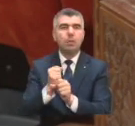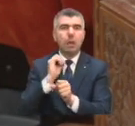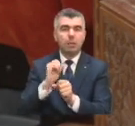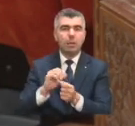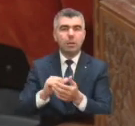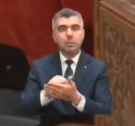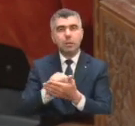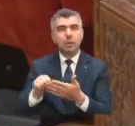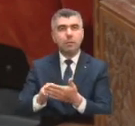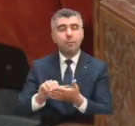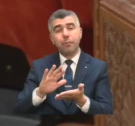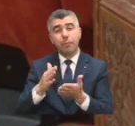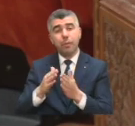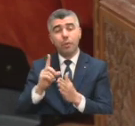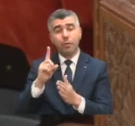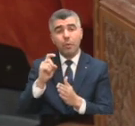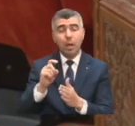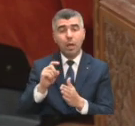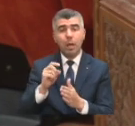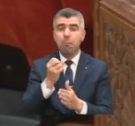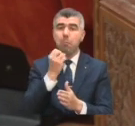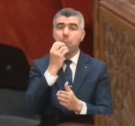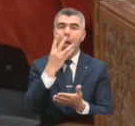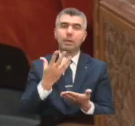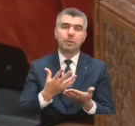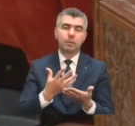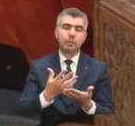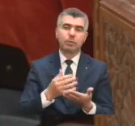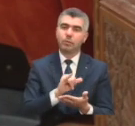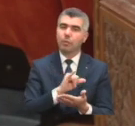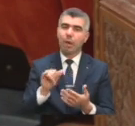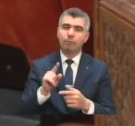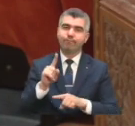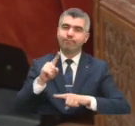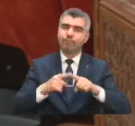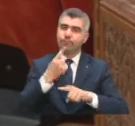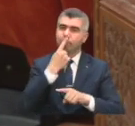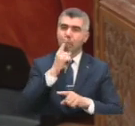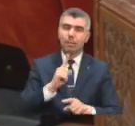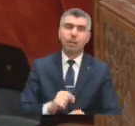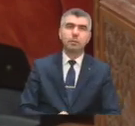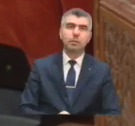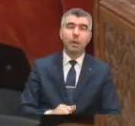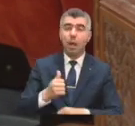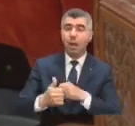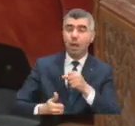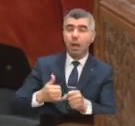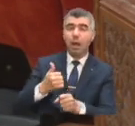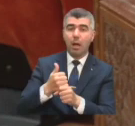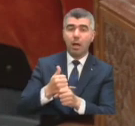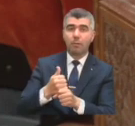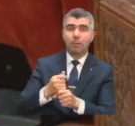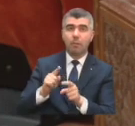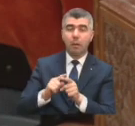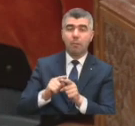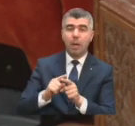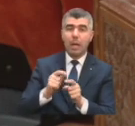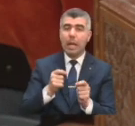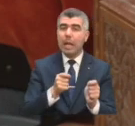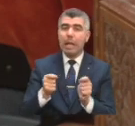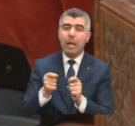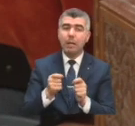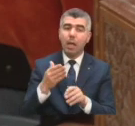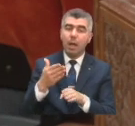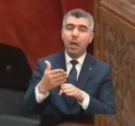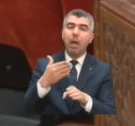كتصرف تقريبا حتى للشهر ديال مارس، وهو شيء غير مقبول. هاد السنه هذه درنا واحد المجهود باش تقدر تصرف قبل العيد للشطر